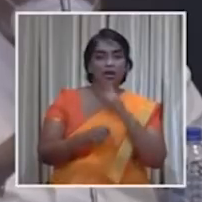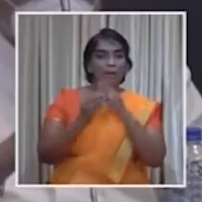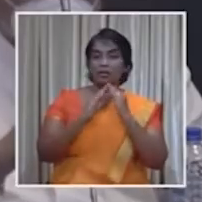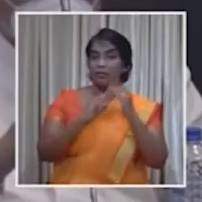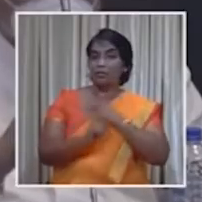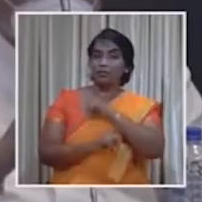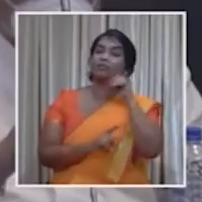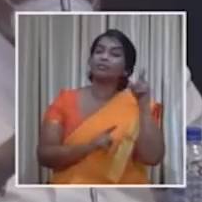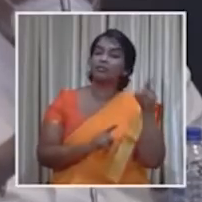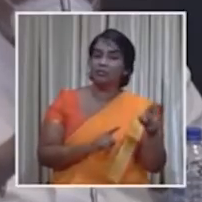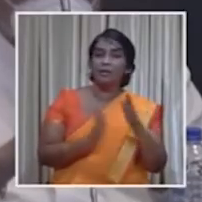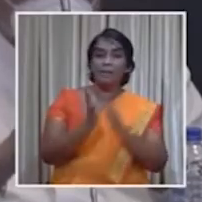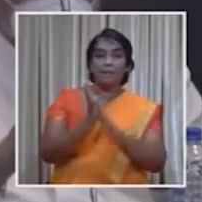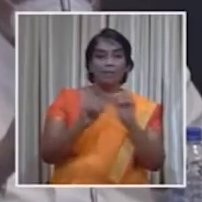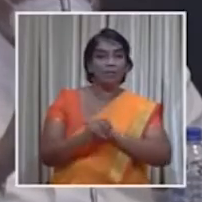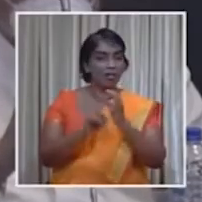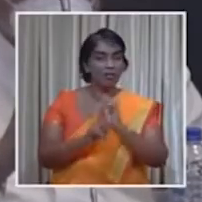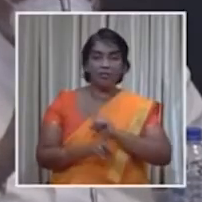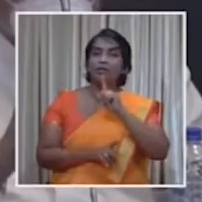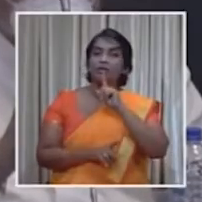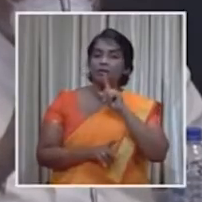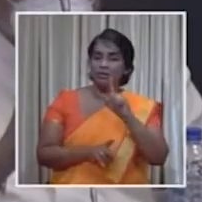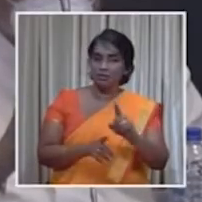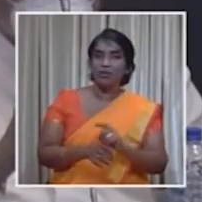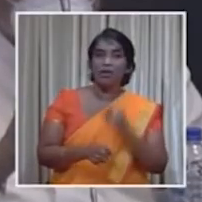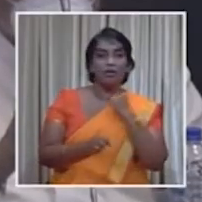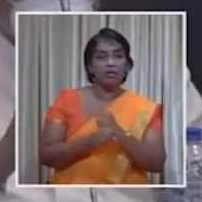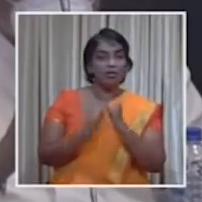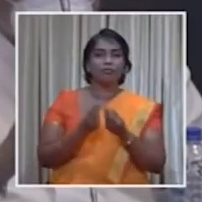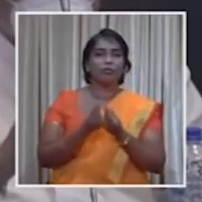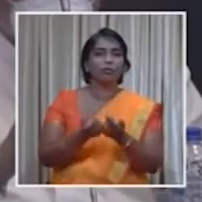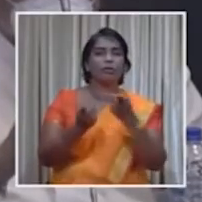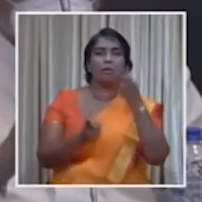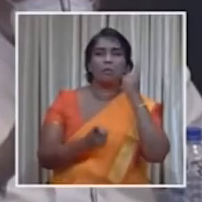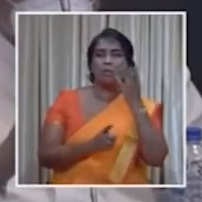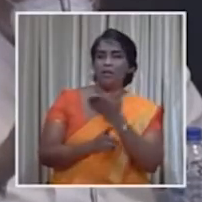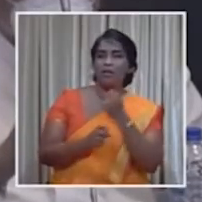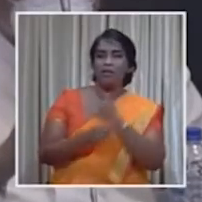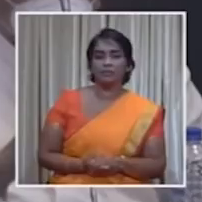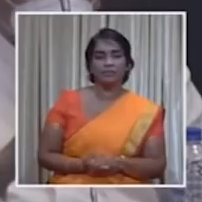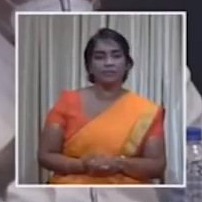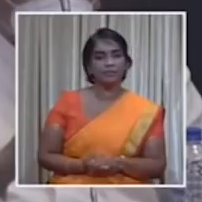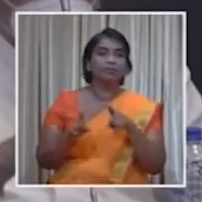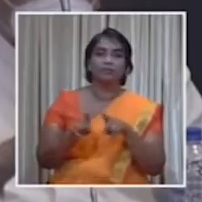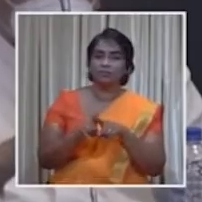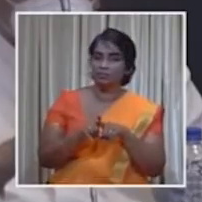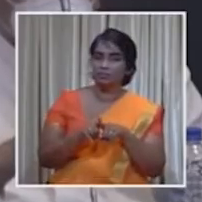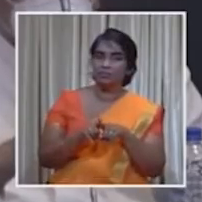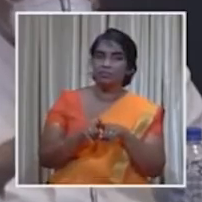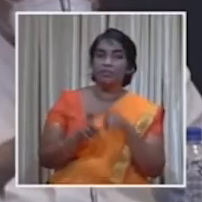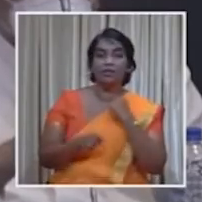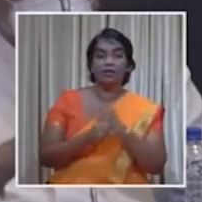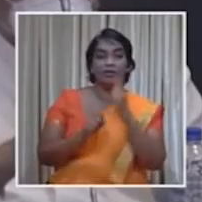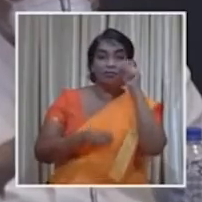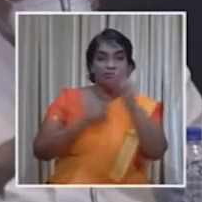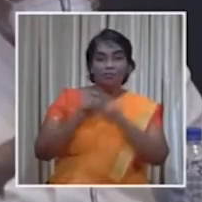දෙපාර්තමේන්තුවට ගිහින් මාධ්‍ය හමුවේදී මුදල් ඇමතිවරයා කියනවා රාජ්‍ය සේවය අකාර්යක්ෂමයි. රාජ්‍ය සේවය රටට බරක්ලු. ඒ නිසා රාජ්‍ය සේවකයා